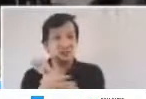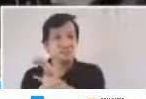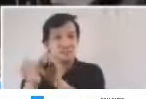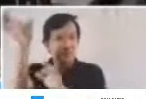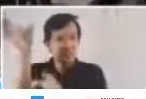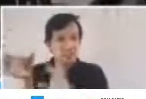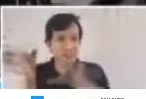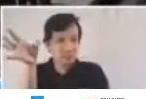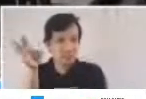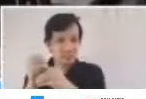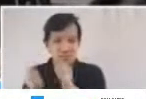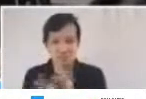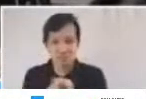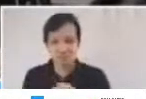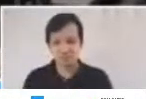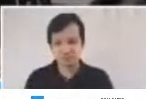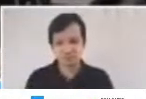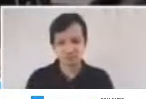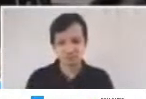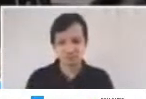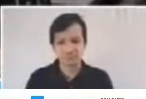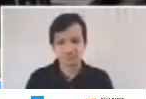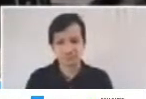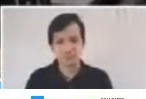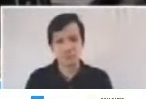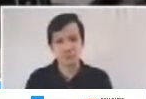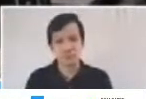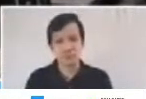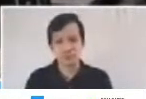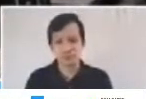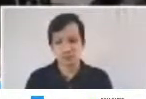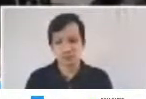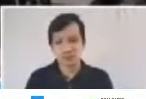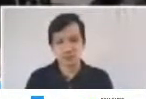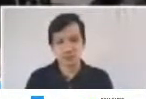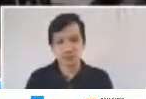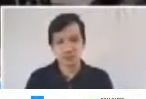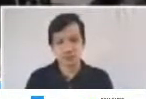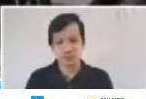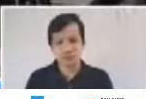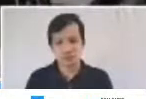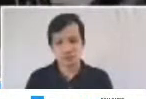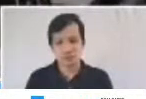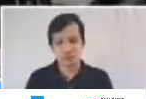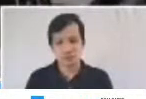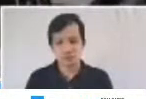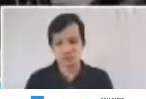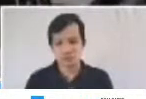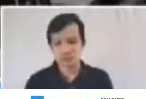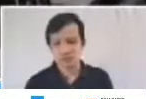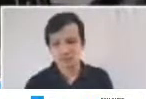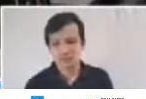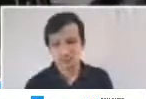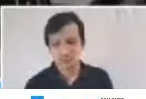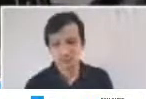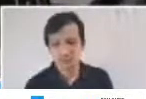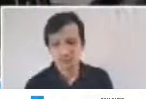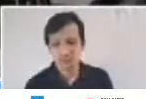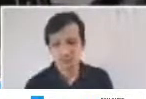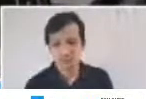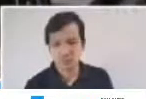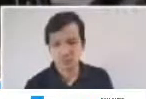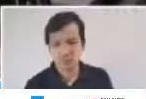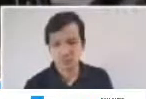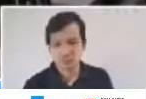Beat COVID-19 Today, Philippine Situationer? Yes, sir. Ang Beat COVID-19 Today